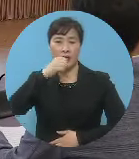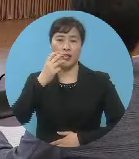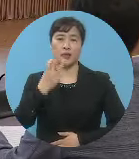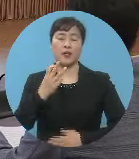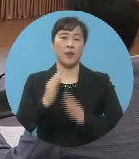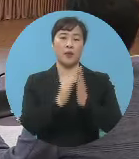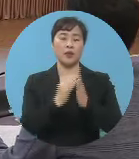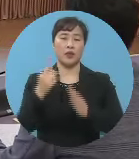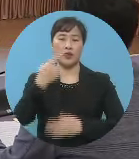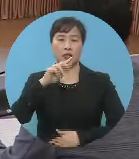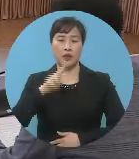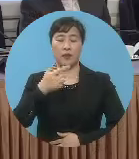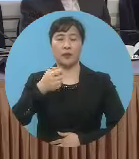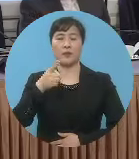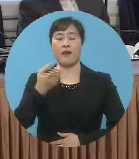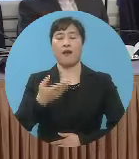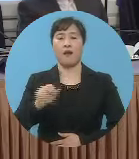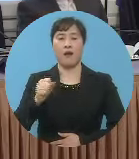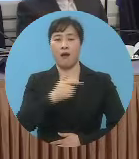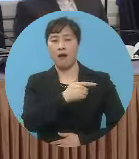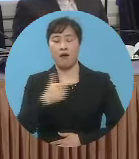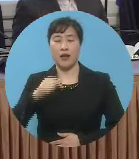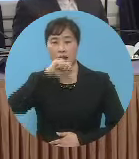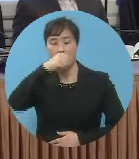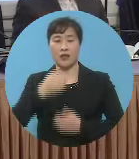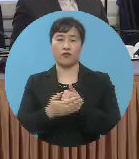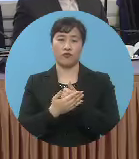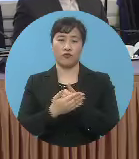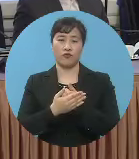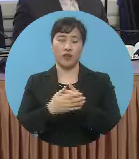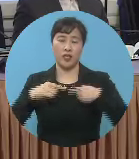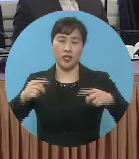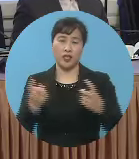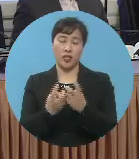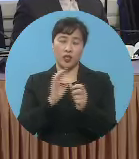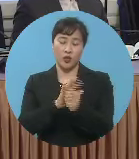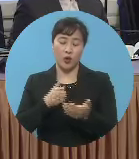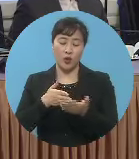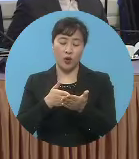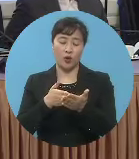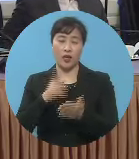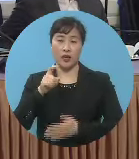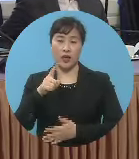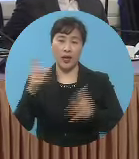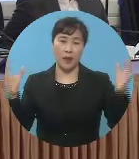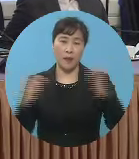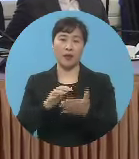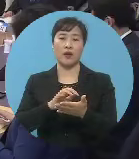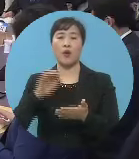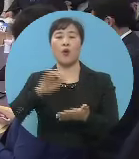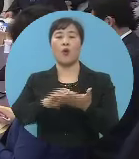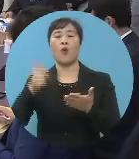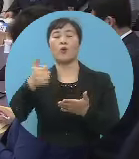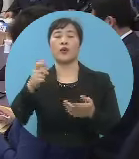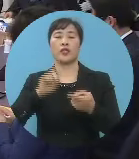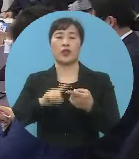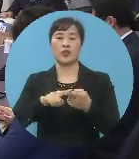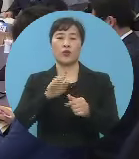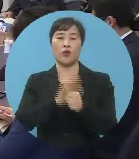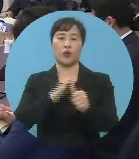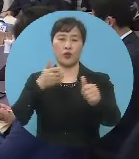13조 1251억 원 규모의 예산 지원과 정책 지원 건이 11건 등 50건에 대해 협조를